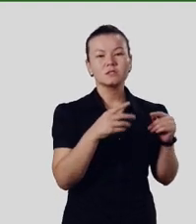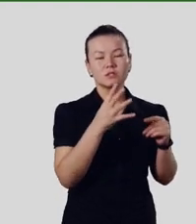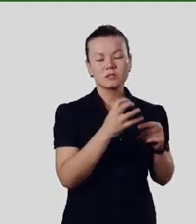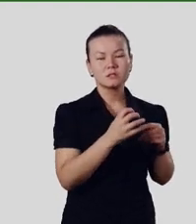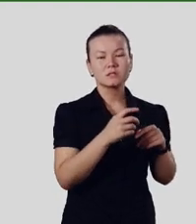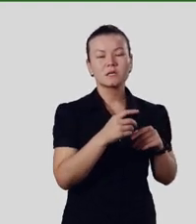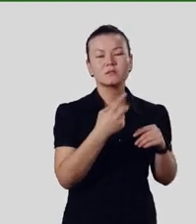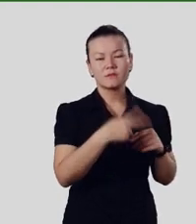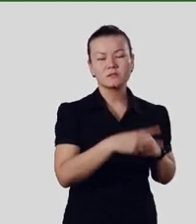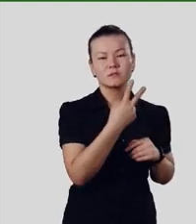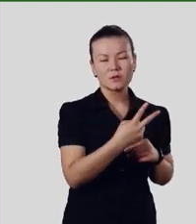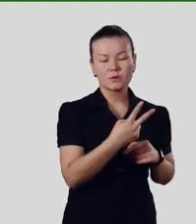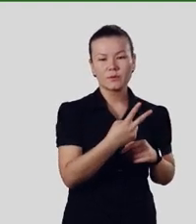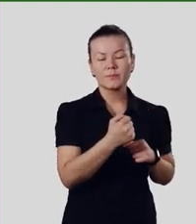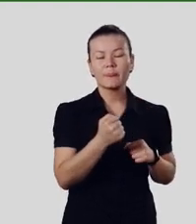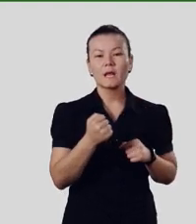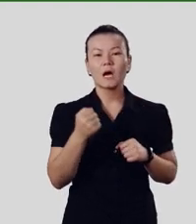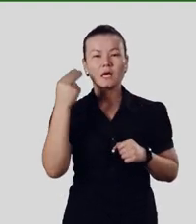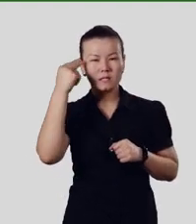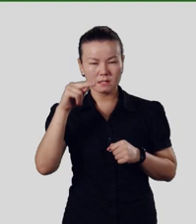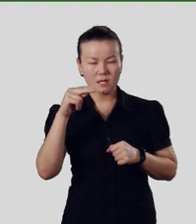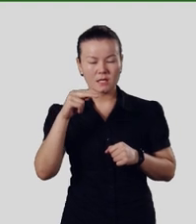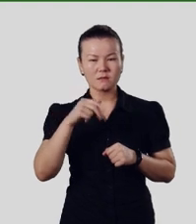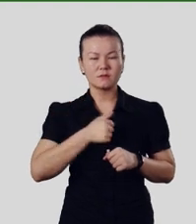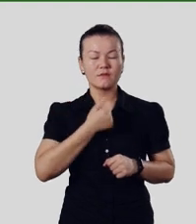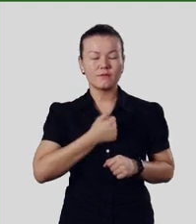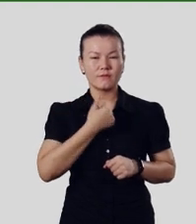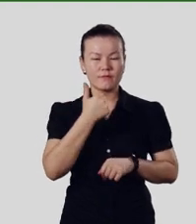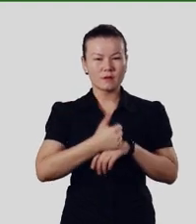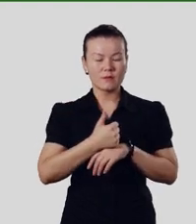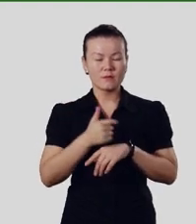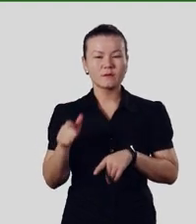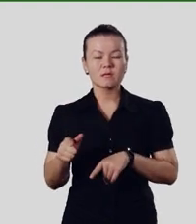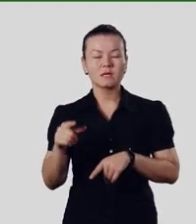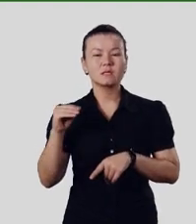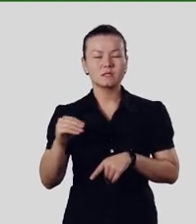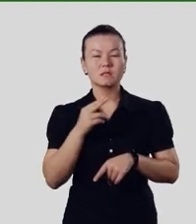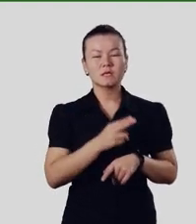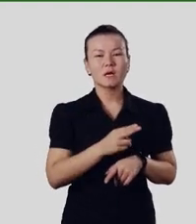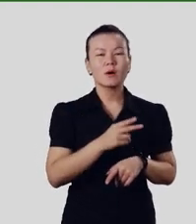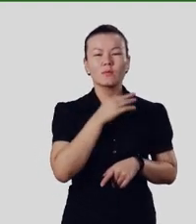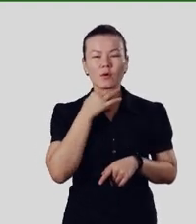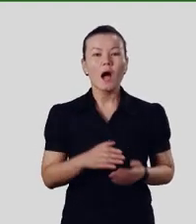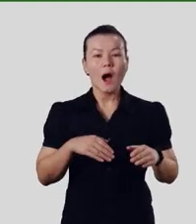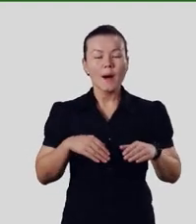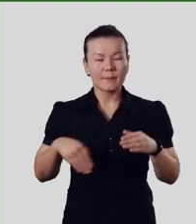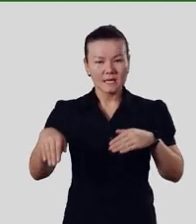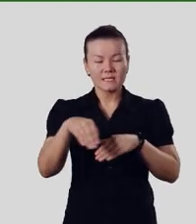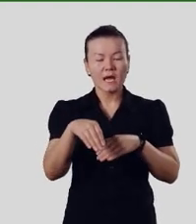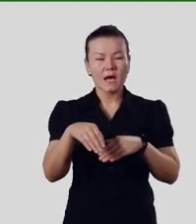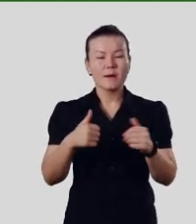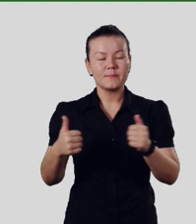1417-1422 китайский флотоводец Чжэн Хэ в одном из своих многочисленных походов, пройдя Красным